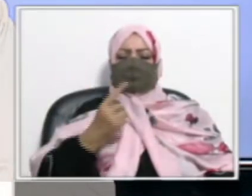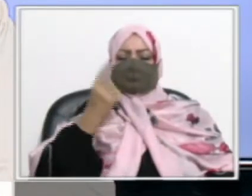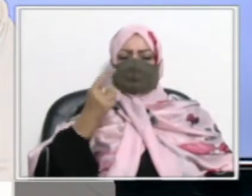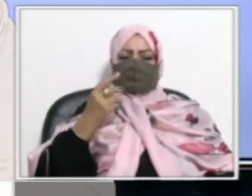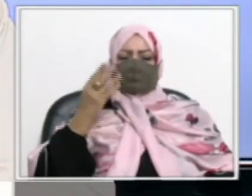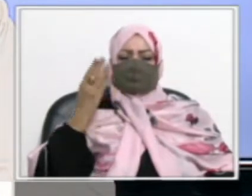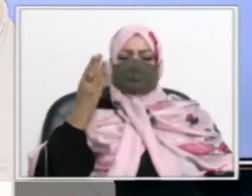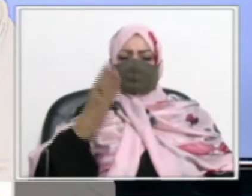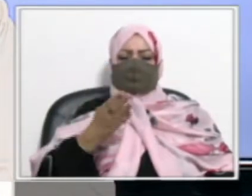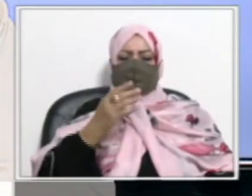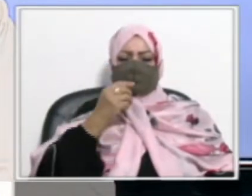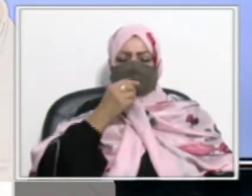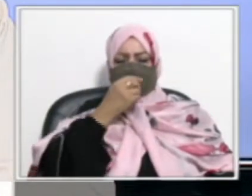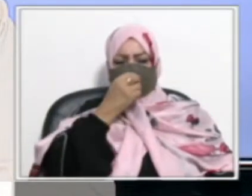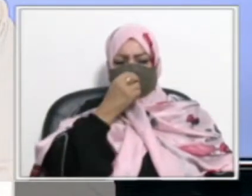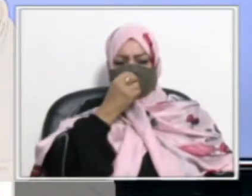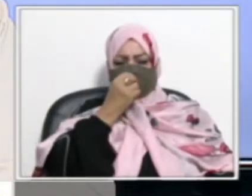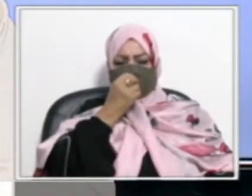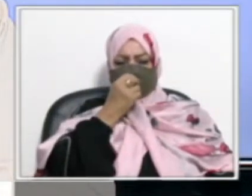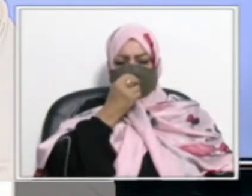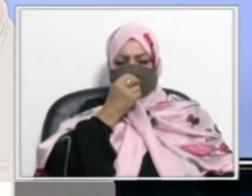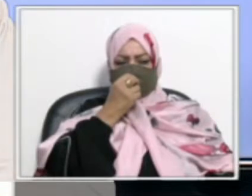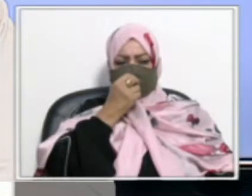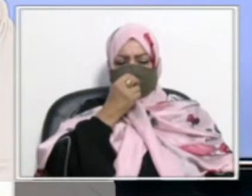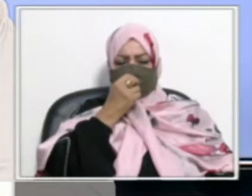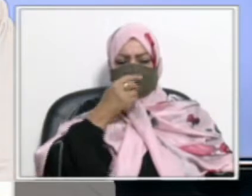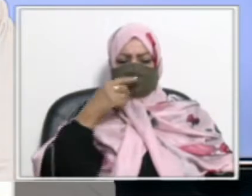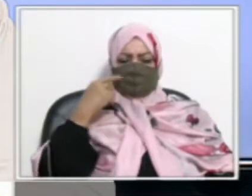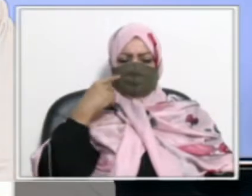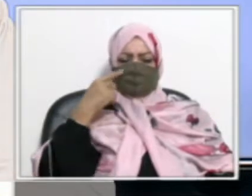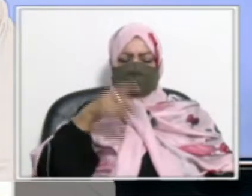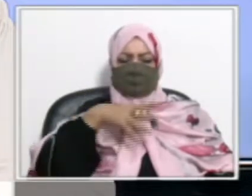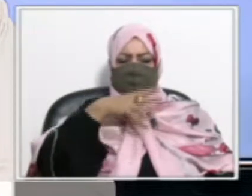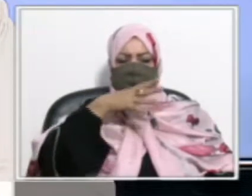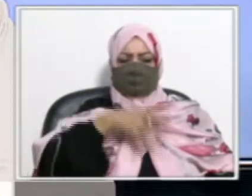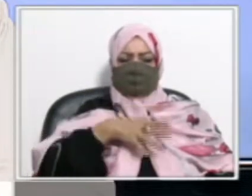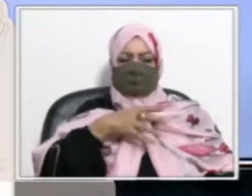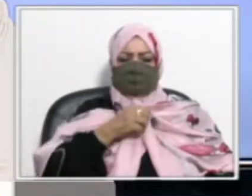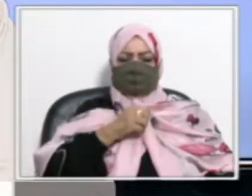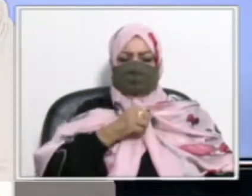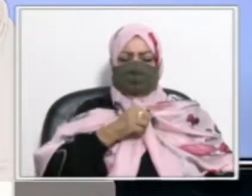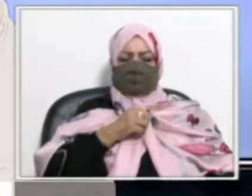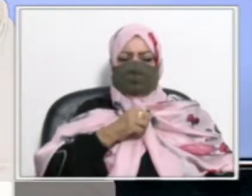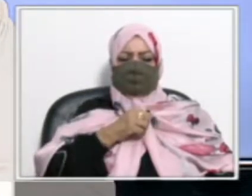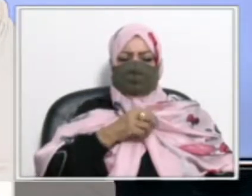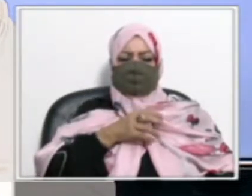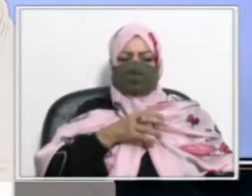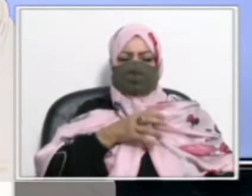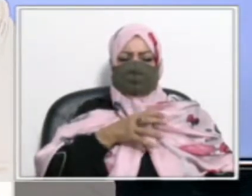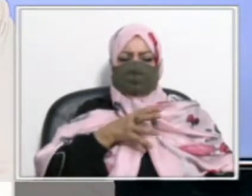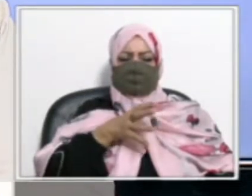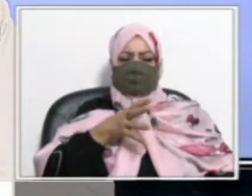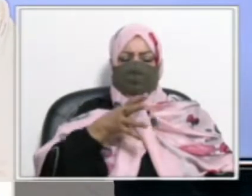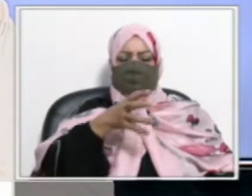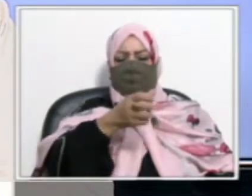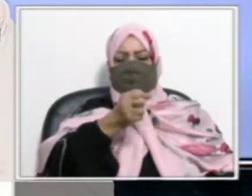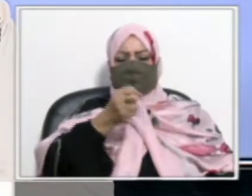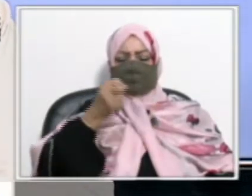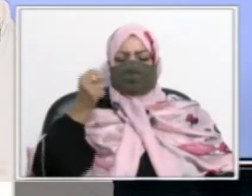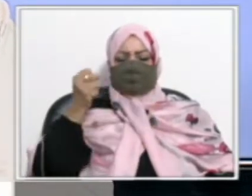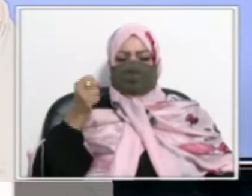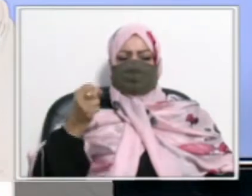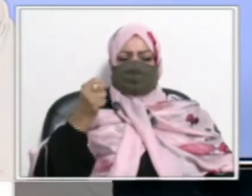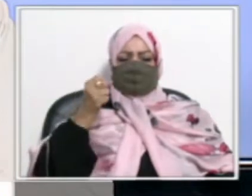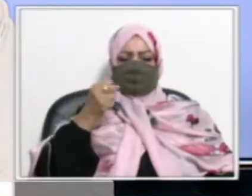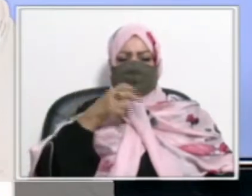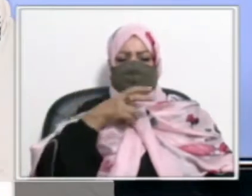نشت هنا الشيخ علي قلال تابع اللباضية قال لي مش مزبوط بكل هذه برامج على كل حال يا اخ